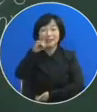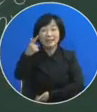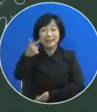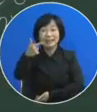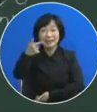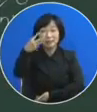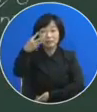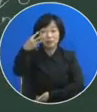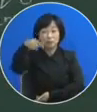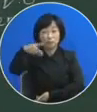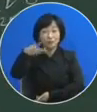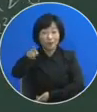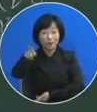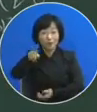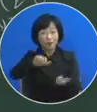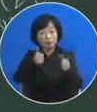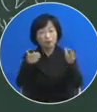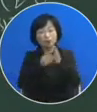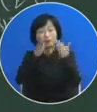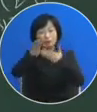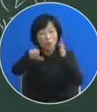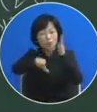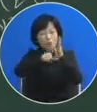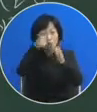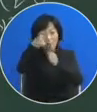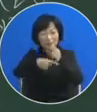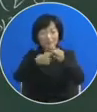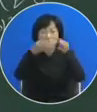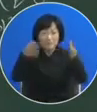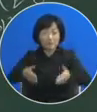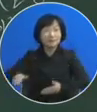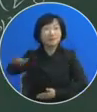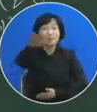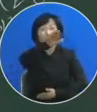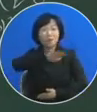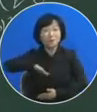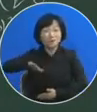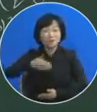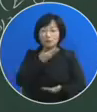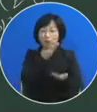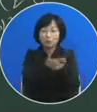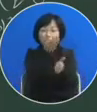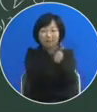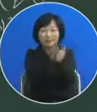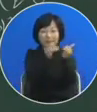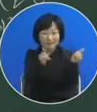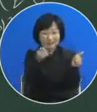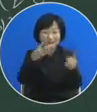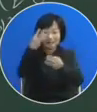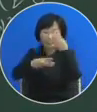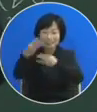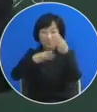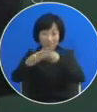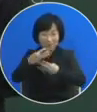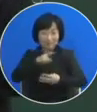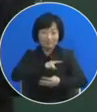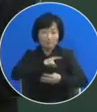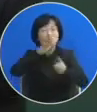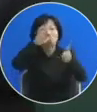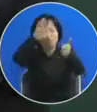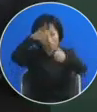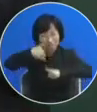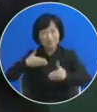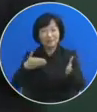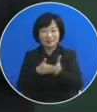이때. 중직자로 부름받고 렘넌트로 부름받았다. After 500 years after Martin Luther, we see that you, as church officers and remnants, have been called for the sake of